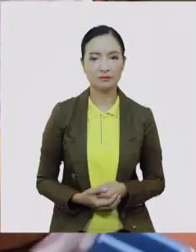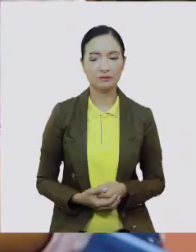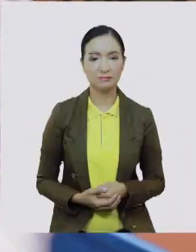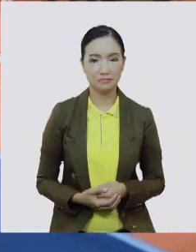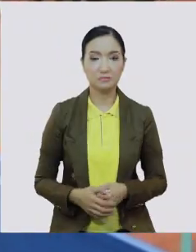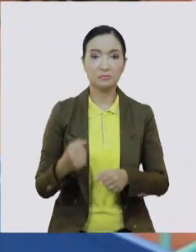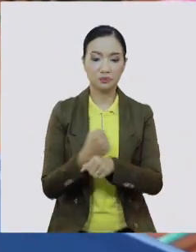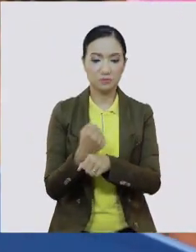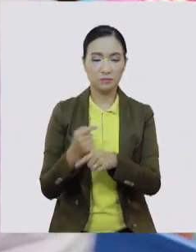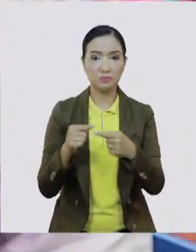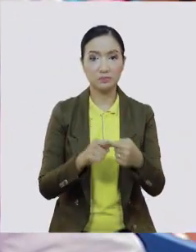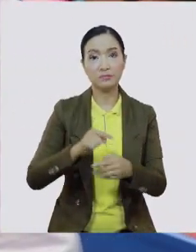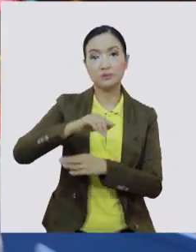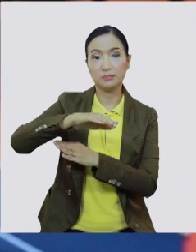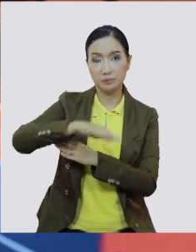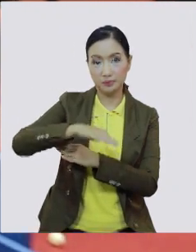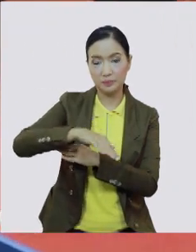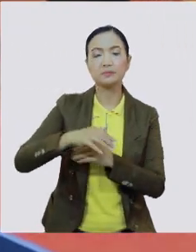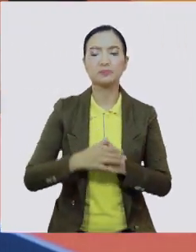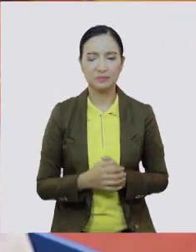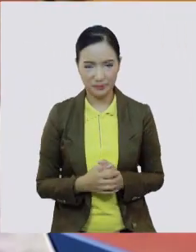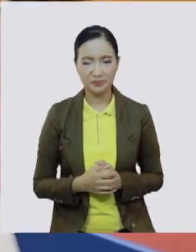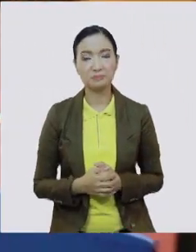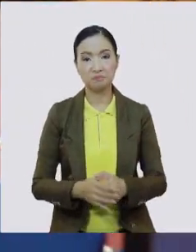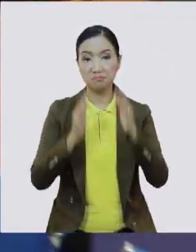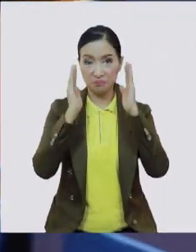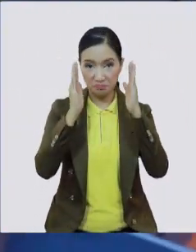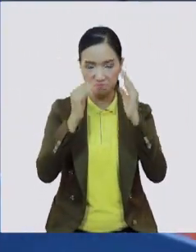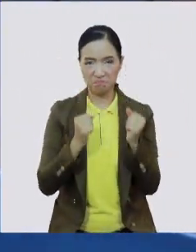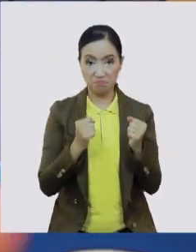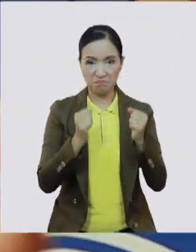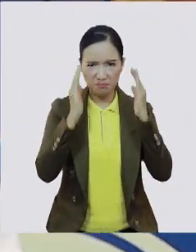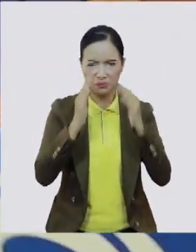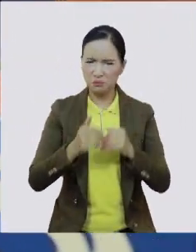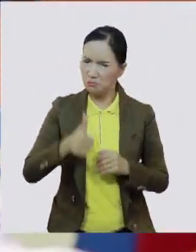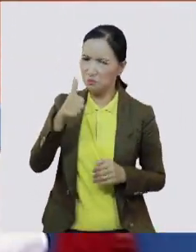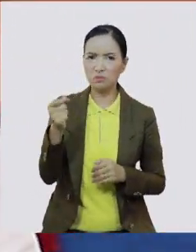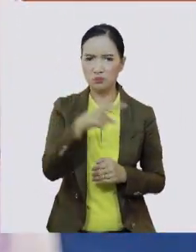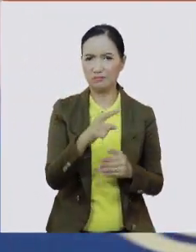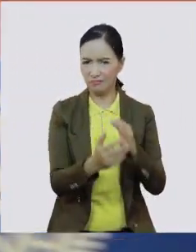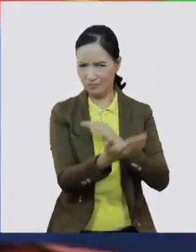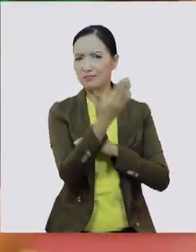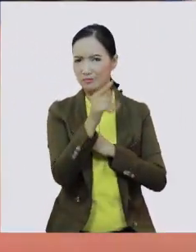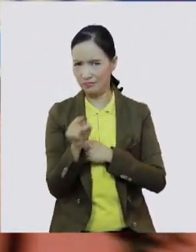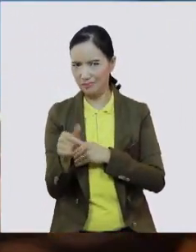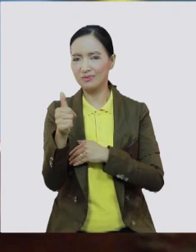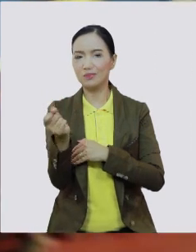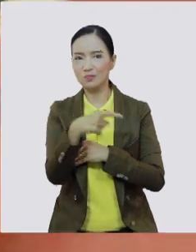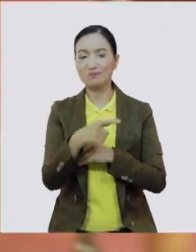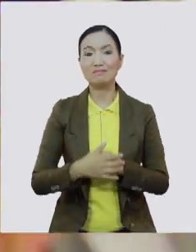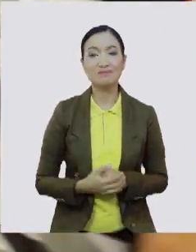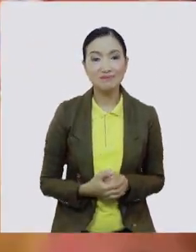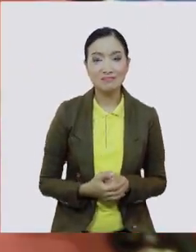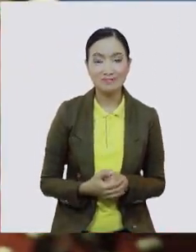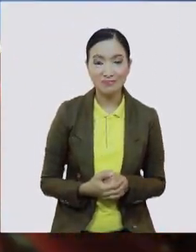กลับมาซ้อมในช่วงบ่ายนะครับก็ยังคงมุ่งมั่นแล้วก็ตั้งใจต้องใช้คำว่ายิ่งกว่าเดิมเลยนะครับนี่พอดูจากนี่นะครับ